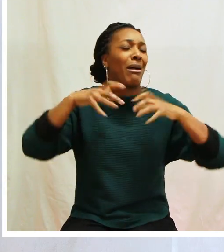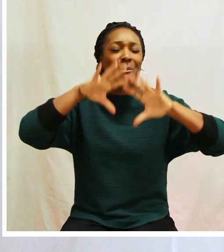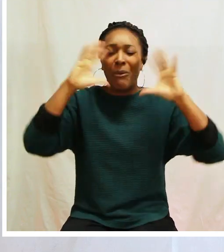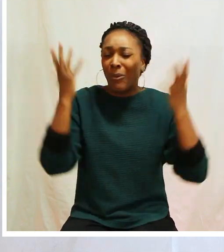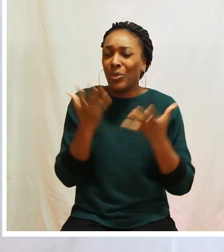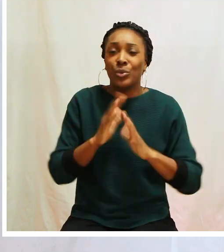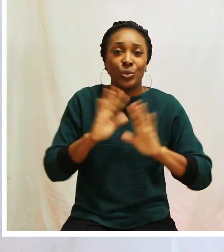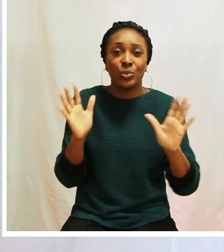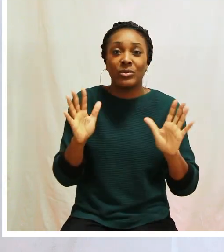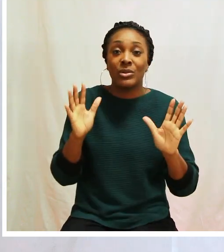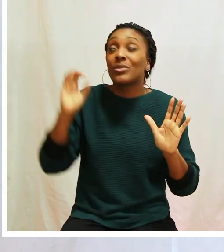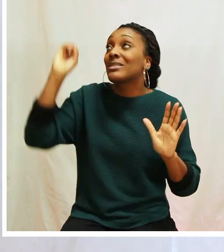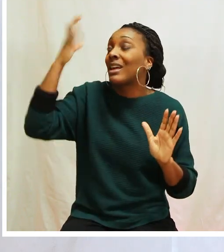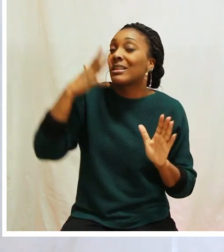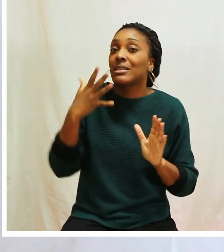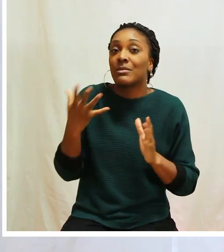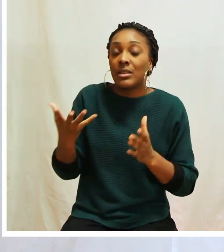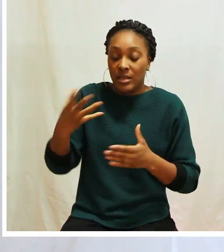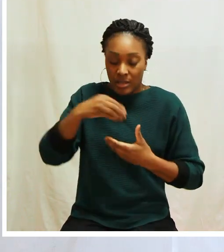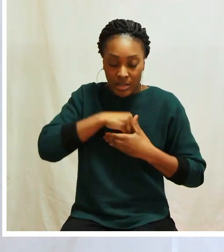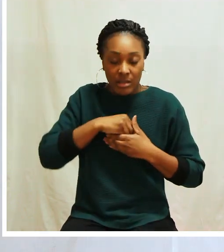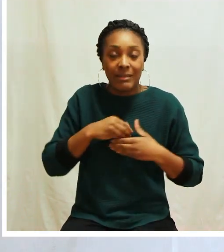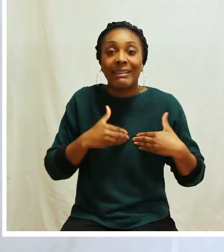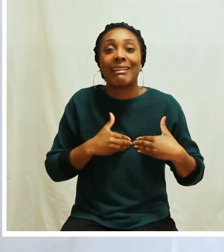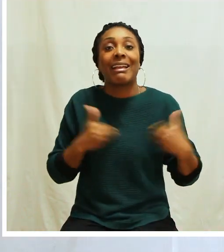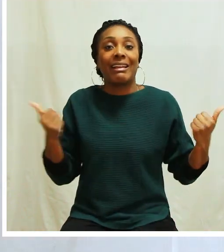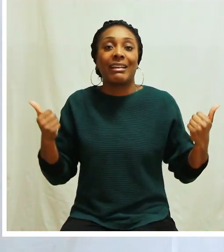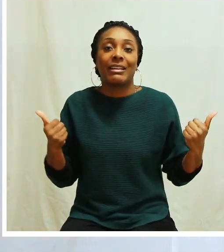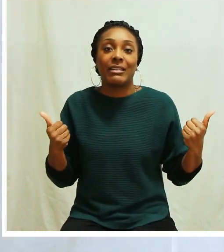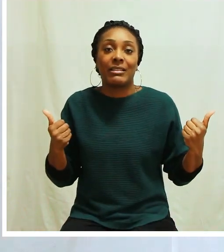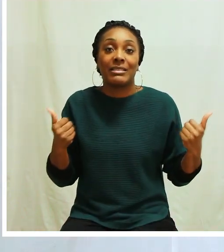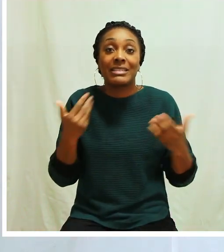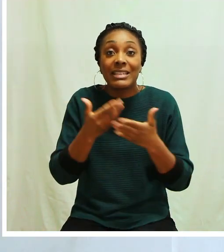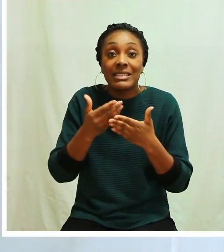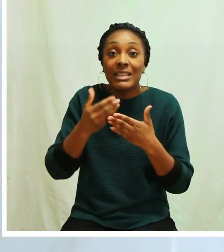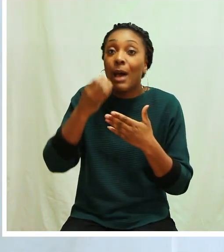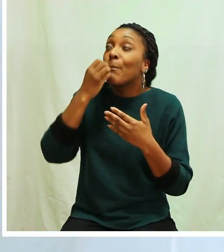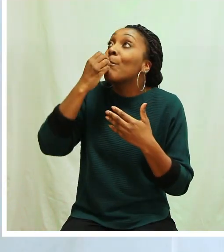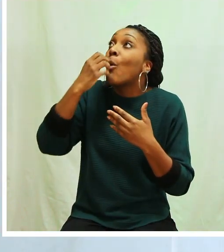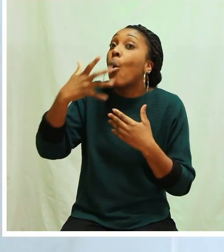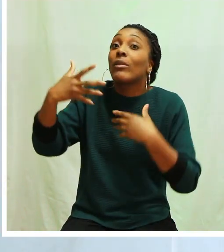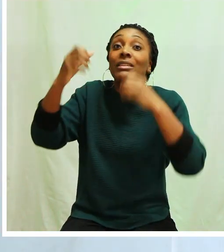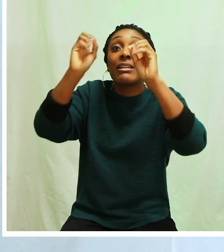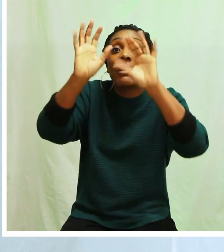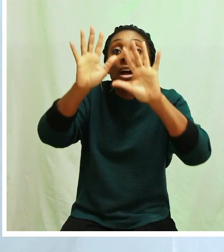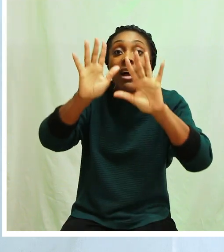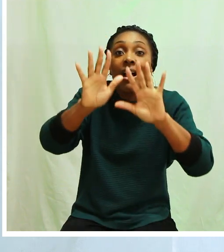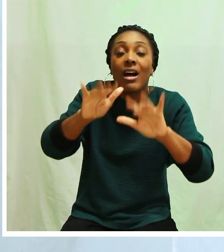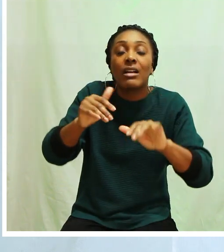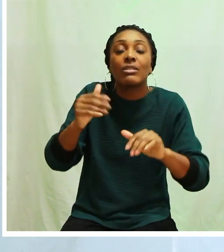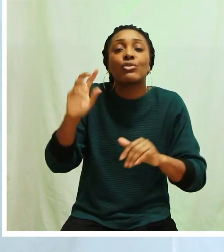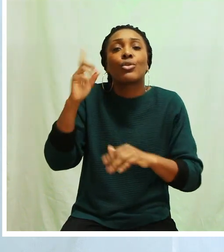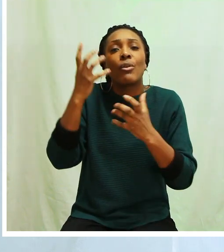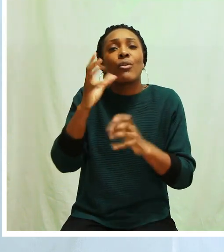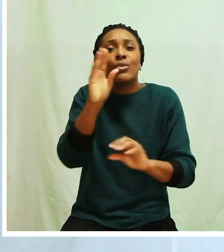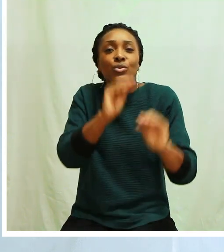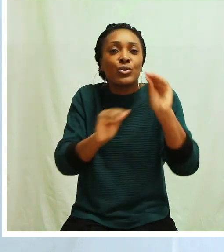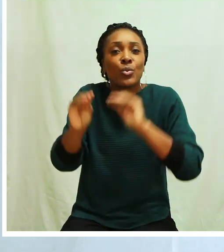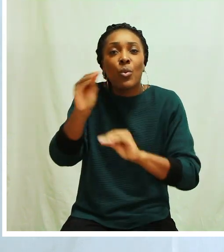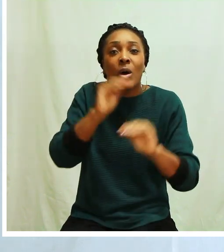Saint-Esprit, dans ton cœur, vient guérir ton cœur. Il étend sa bonté. Dieu veut prendre soin de toi